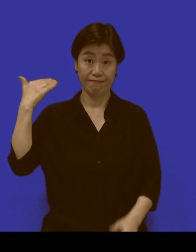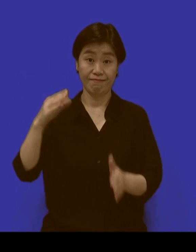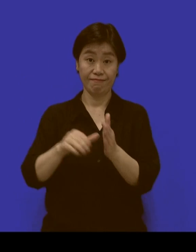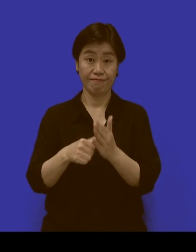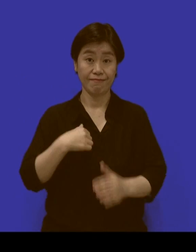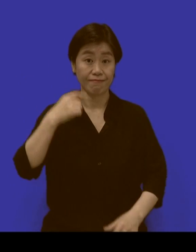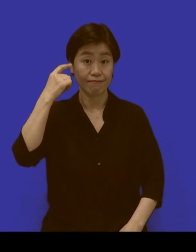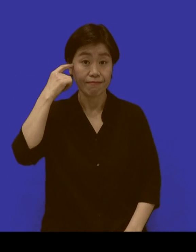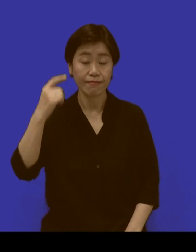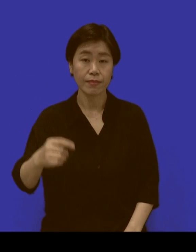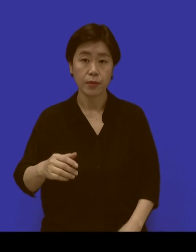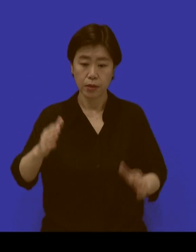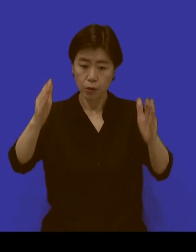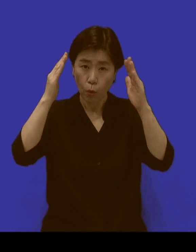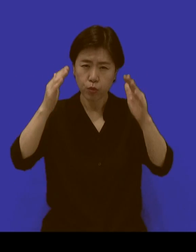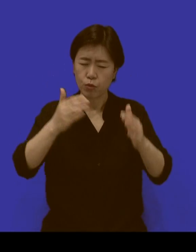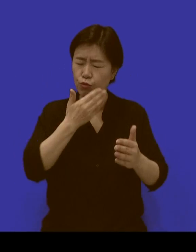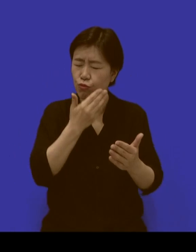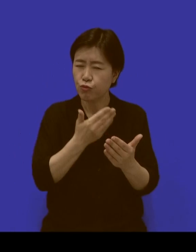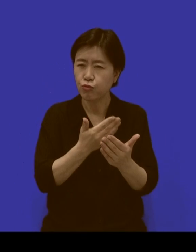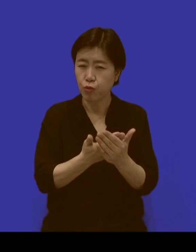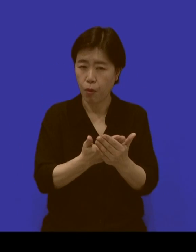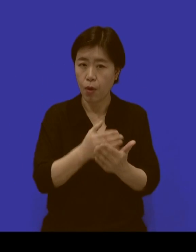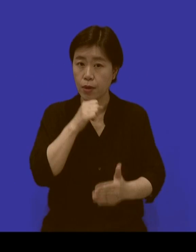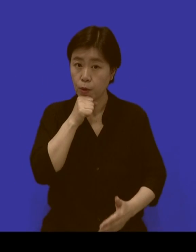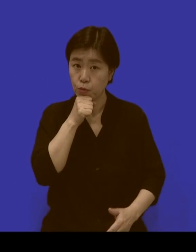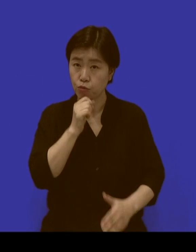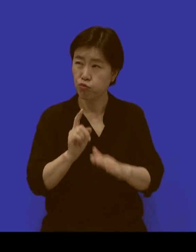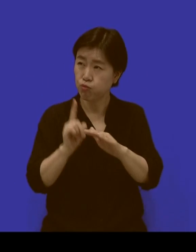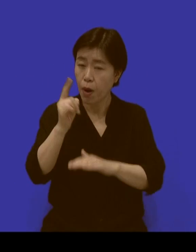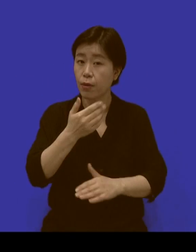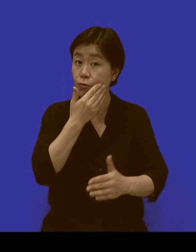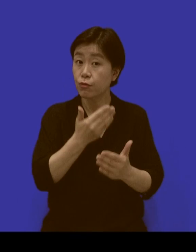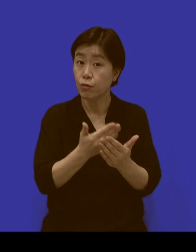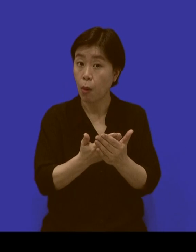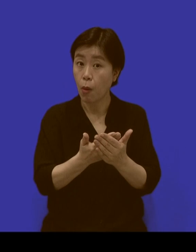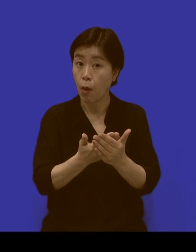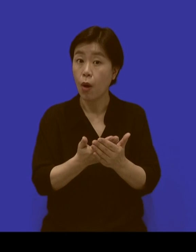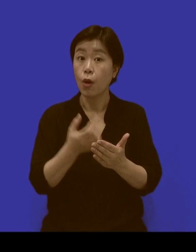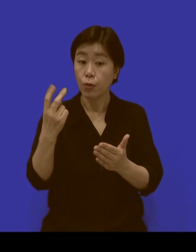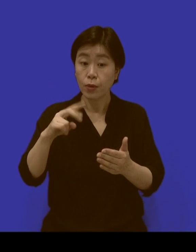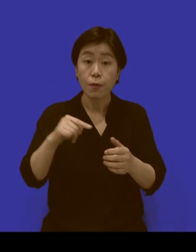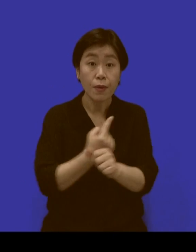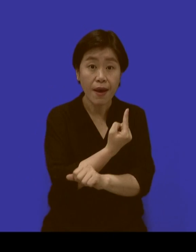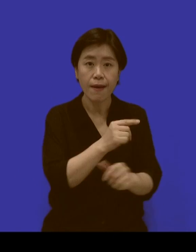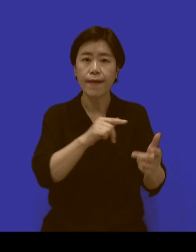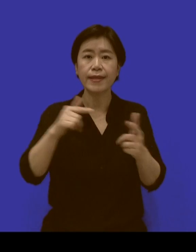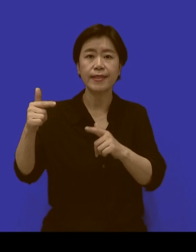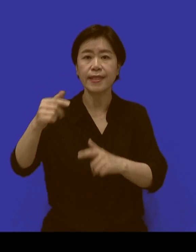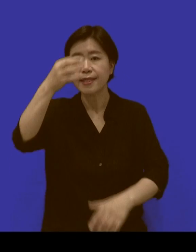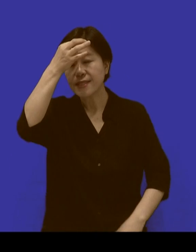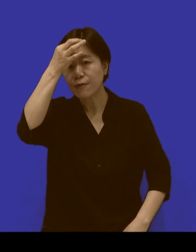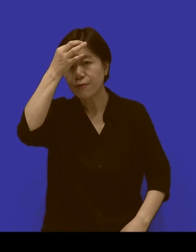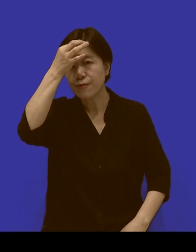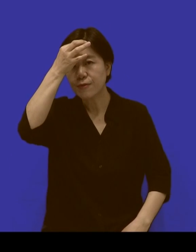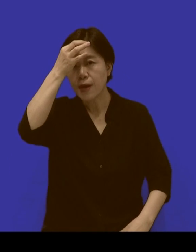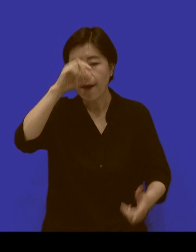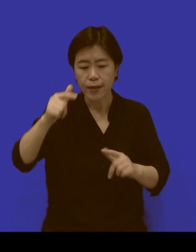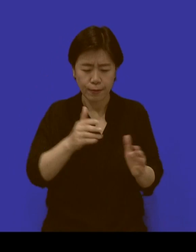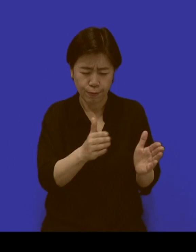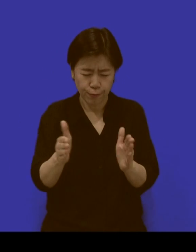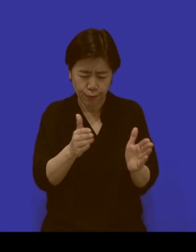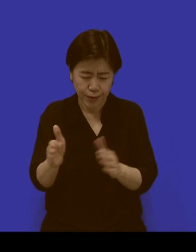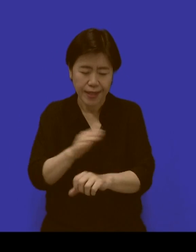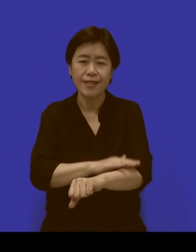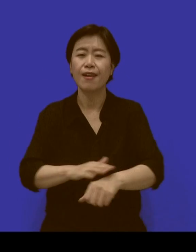중요하지만 예. 또 공부 외에 다른 것도 중요하다. 스펙도 중요하고 막. 그래서 뭐 춤도 잘 춰야 되고요. 우와. 브레이크 댄스 같은 거 또 잘했어요? 춤 잘